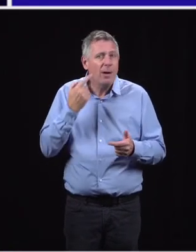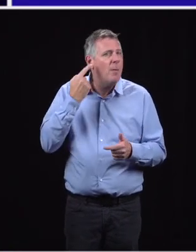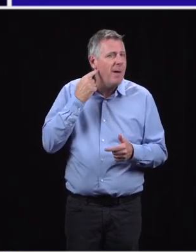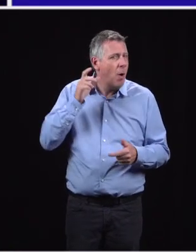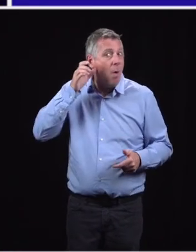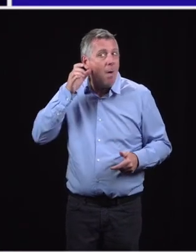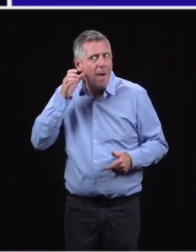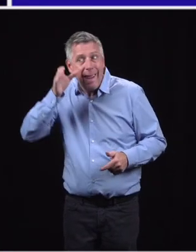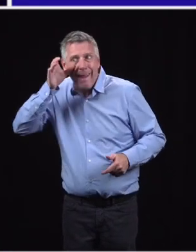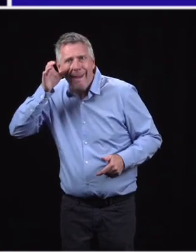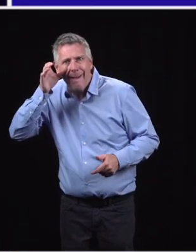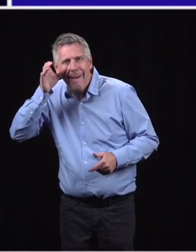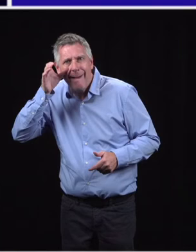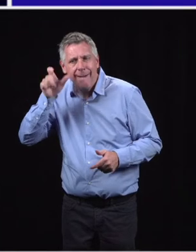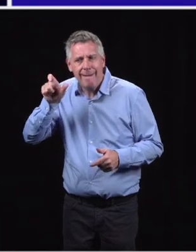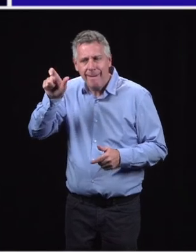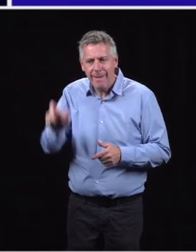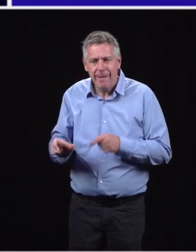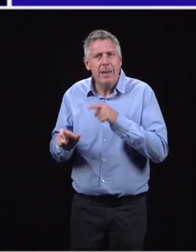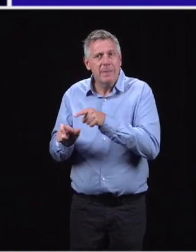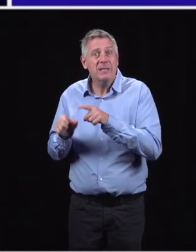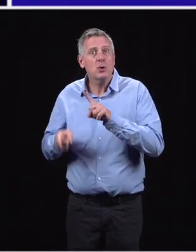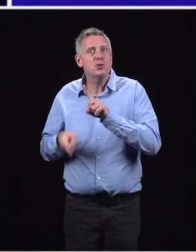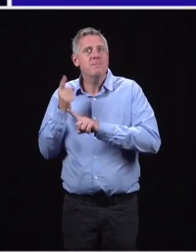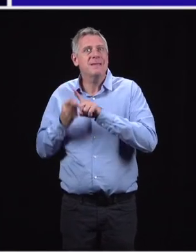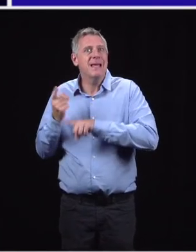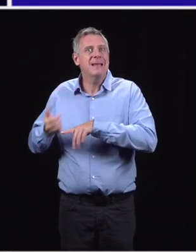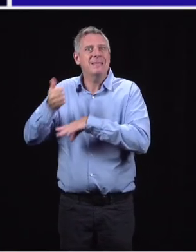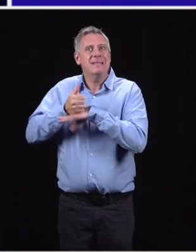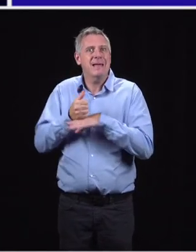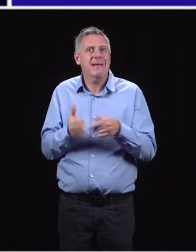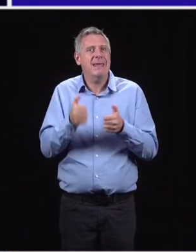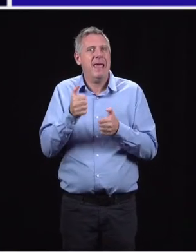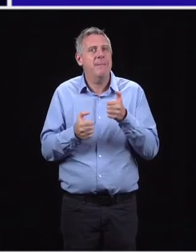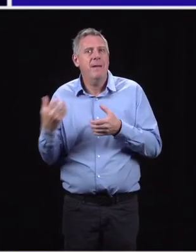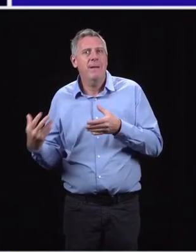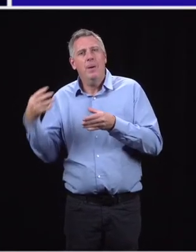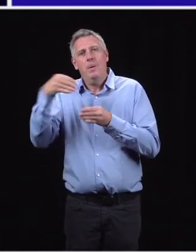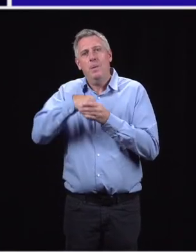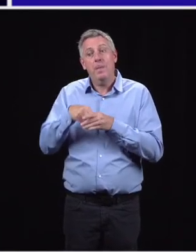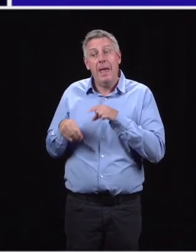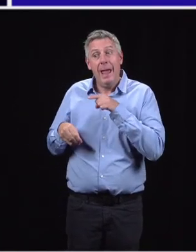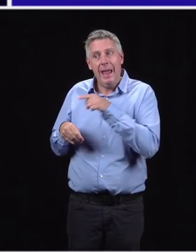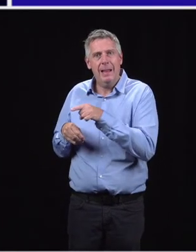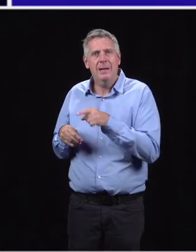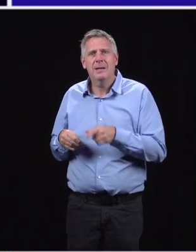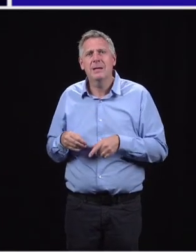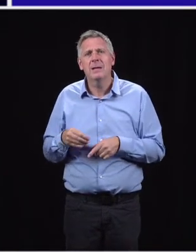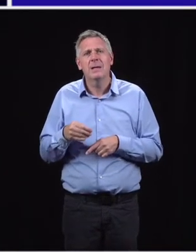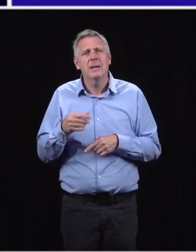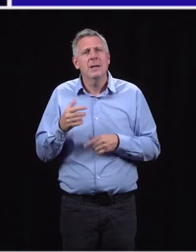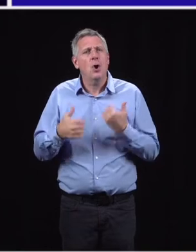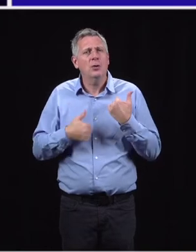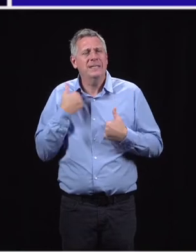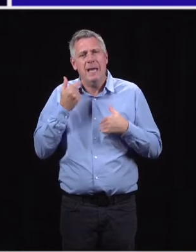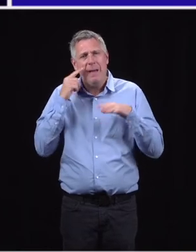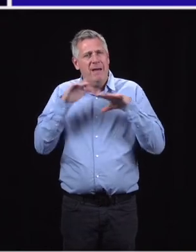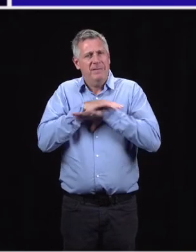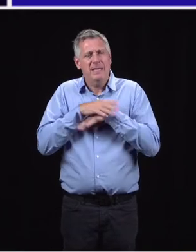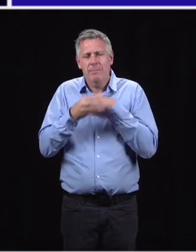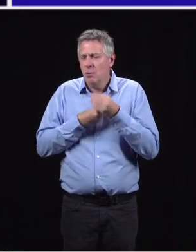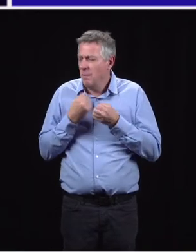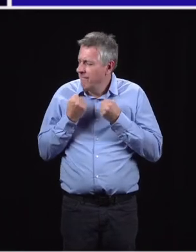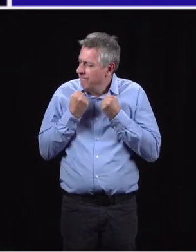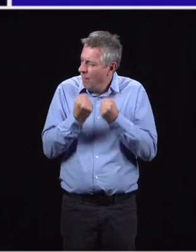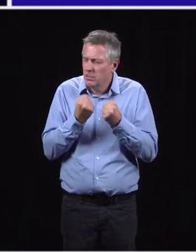l'oreille parce que c'est une spécialiste justement du gaming qui va nous rejoindre et vous allez voir elle a fait justement 21 handicap invisibles une force pour